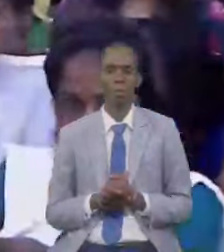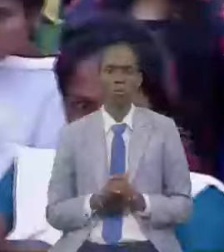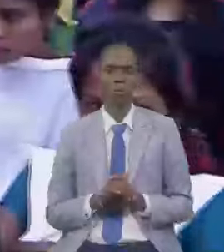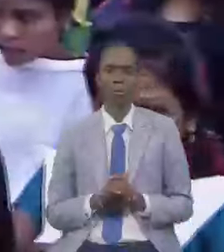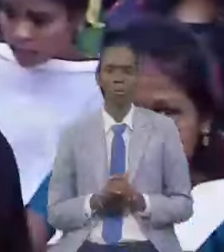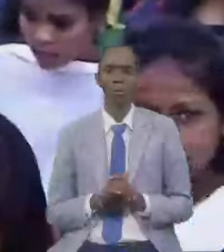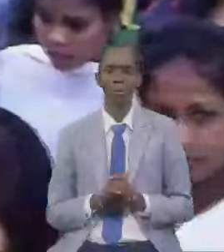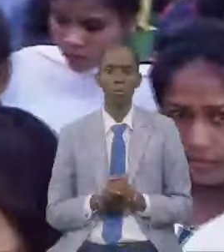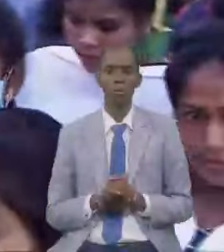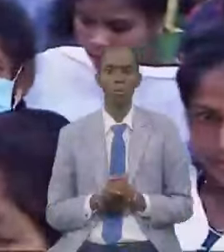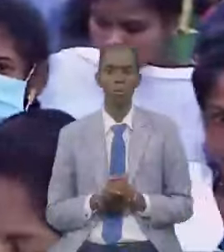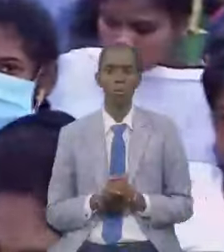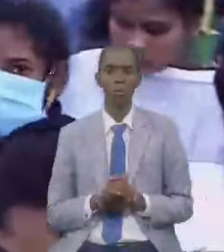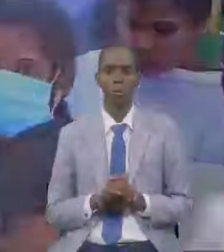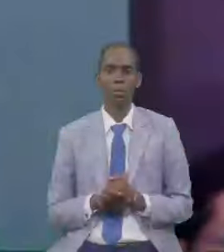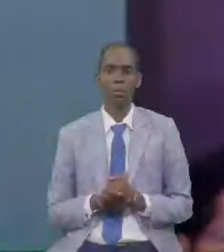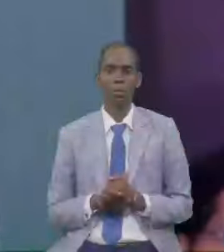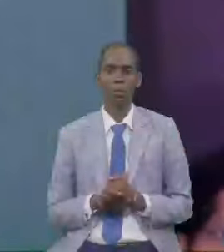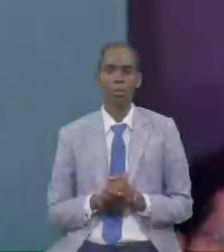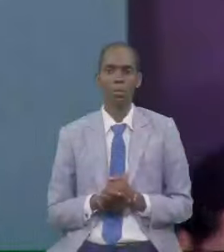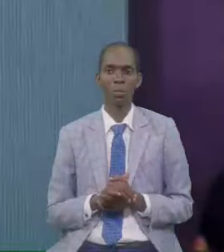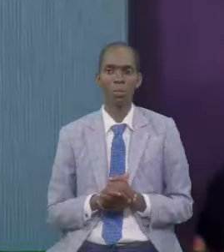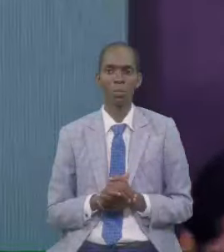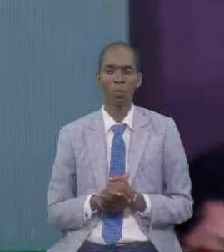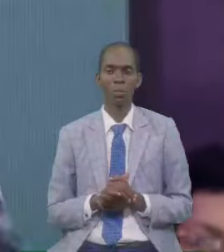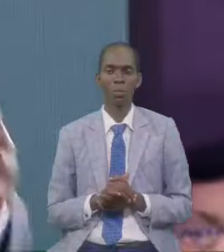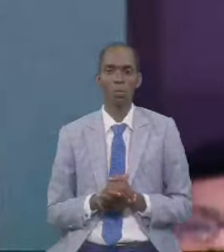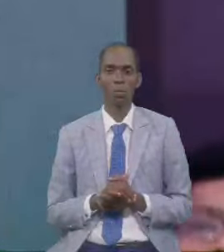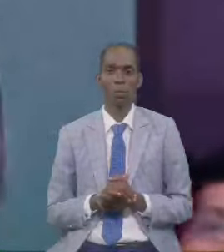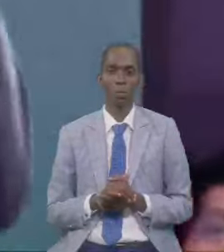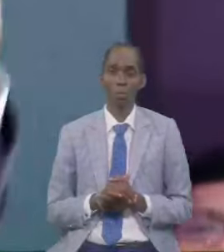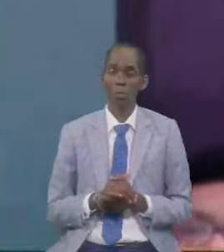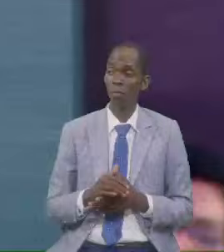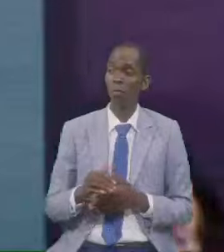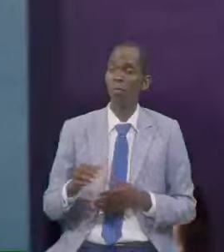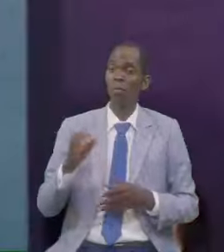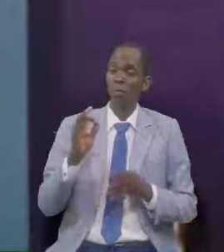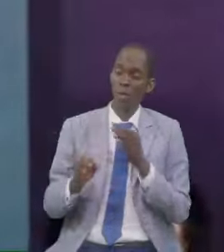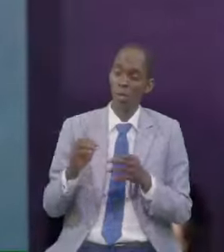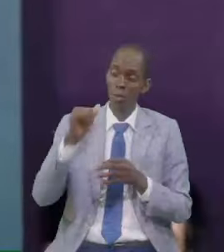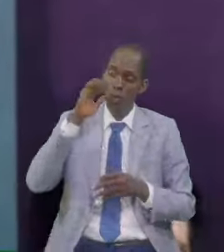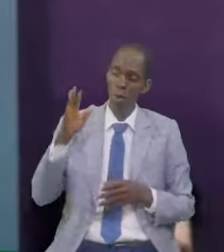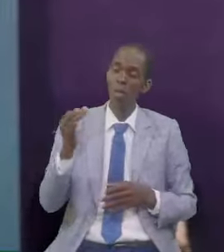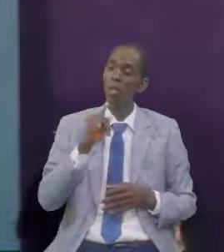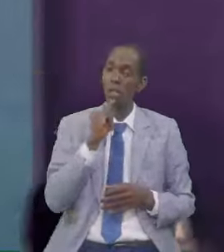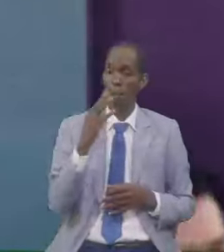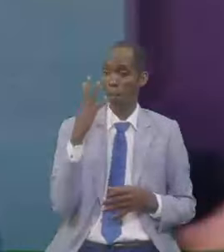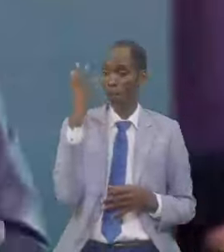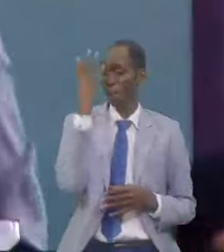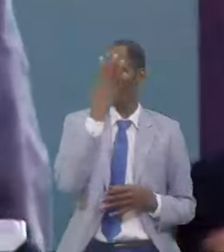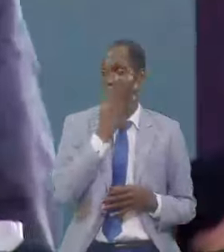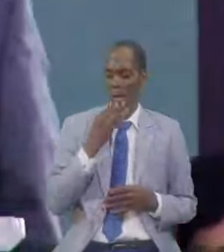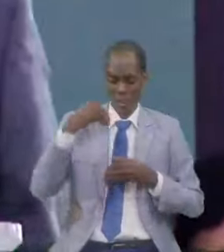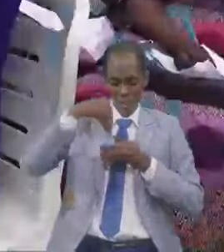లేని విధానంలో పతనానికి చేరువవుతారు. If she were beautiful on the inside, as she looks outwardly, she would